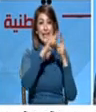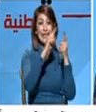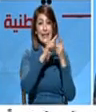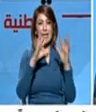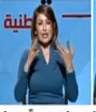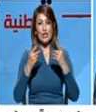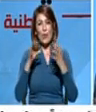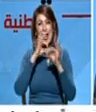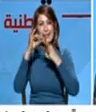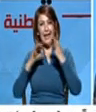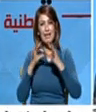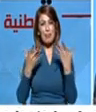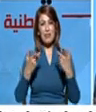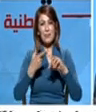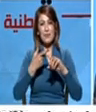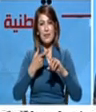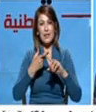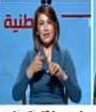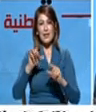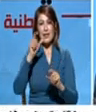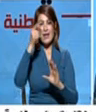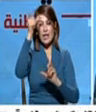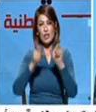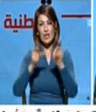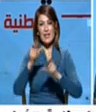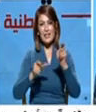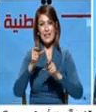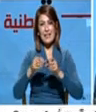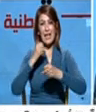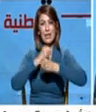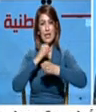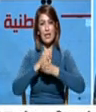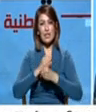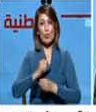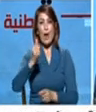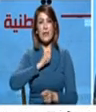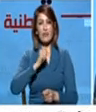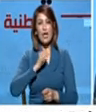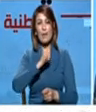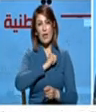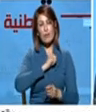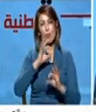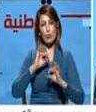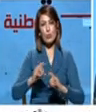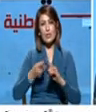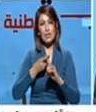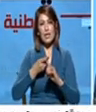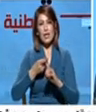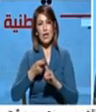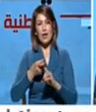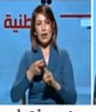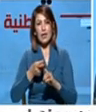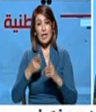الملف الثانيه بالنسبه انت ان تقوم العمال الاجراء يصير الحرفيين والصناعيين واصحاب المهن